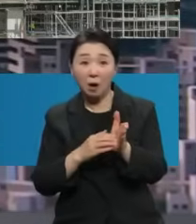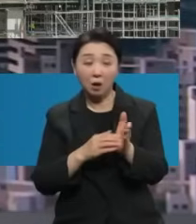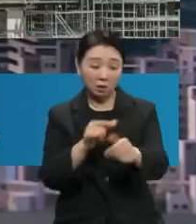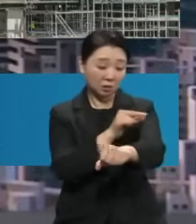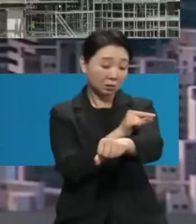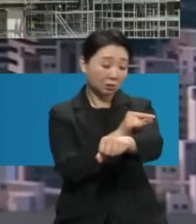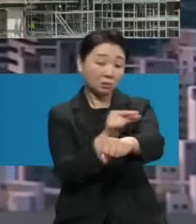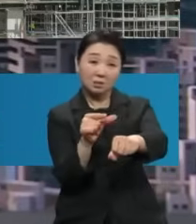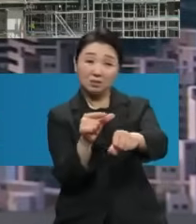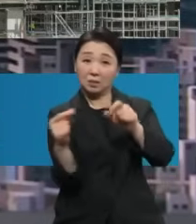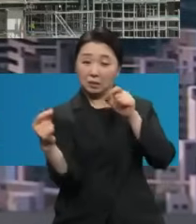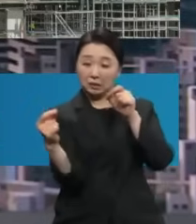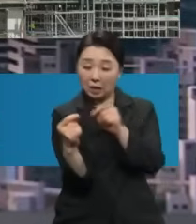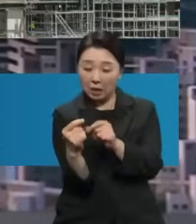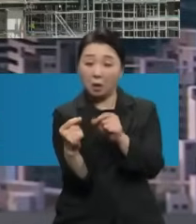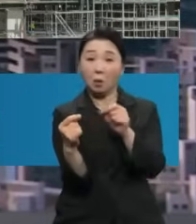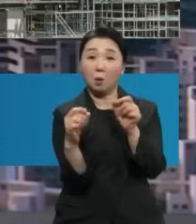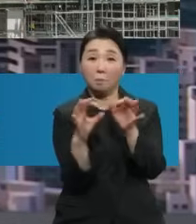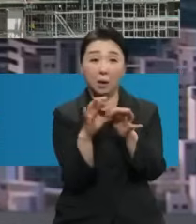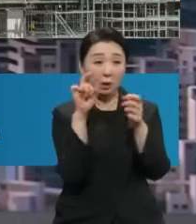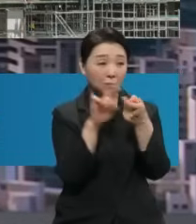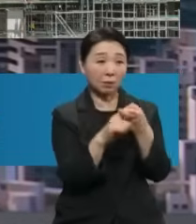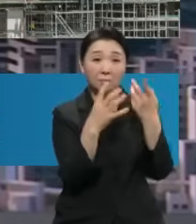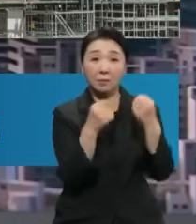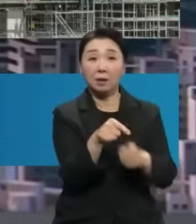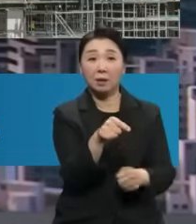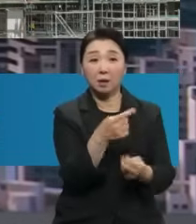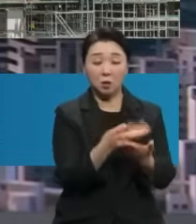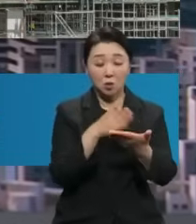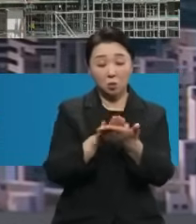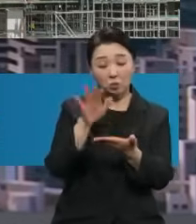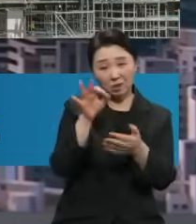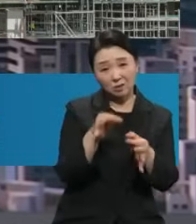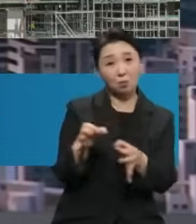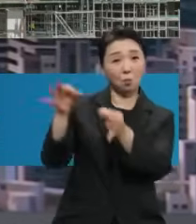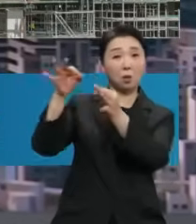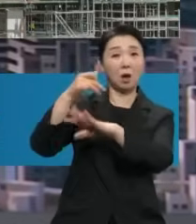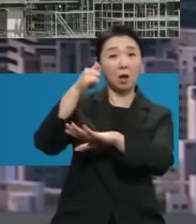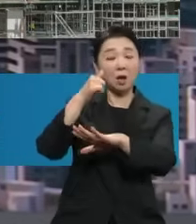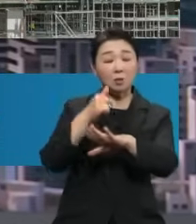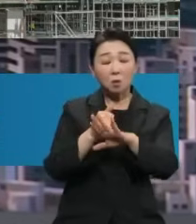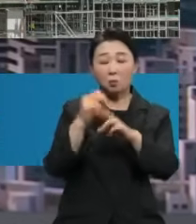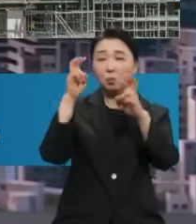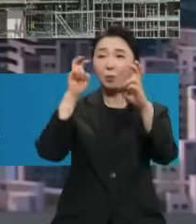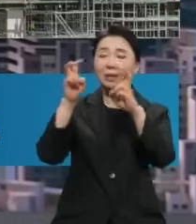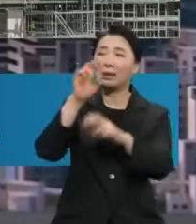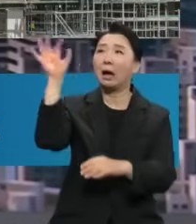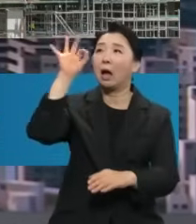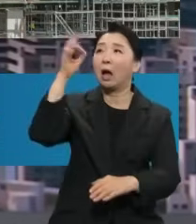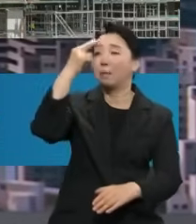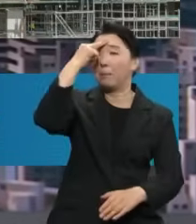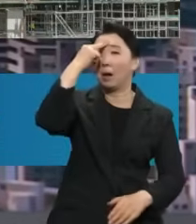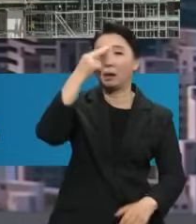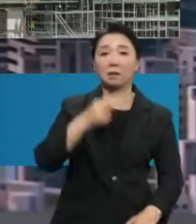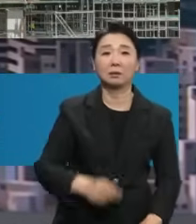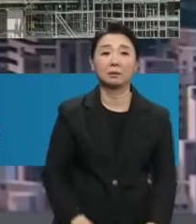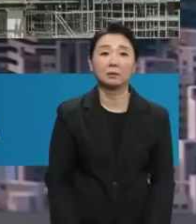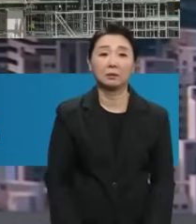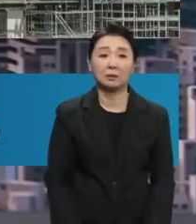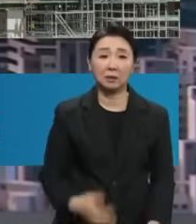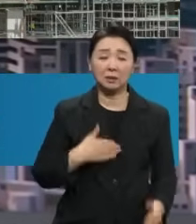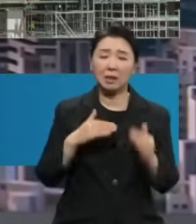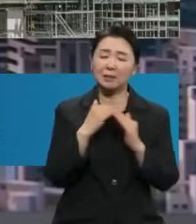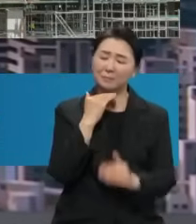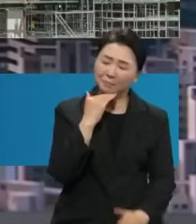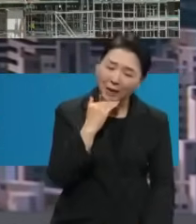GTX 초역세권으로 관심을 많이 끌었는데 공사비가 오르면서 결국 시공사를 찾지 못한 겁니다. 내 집을